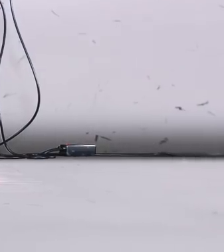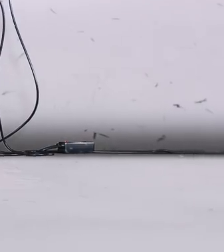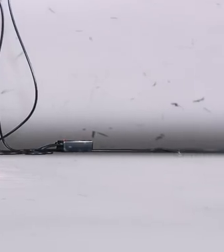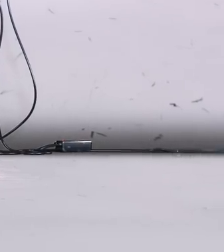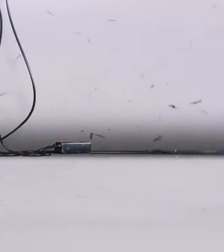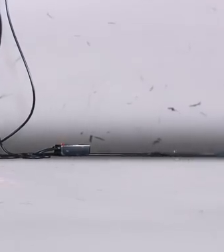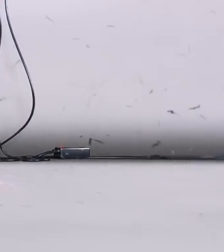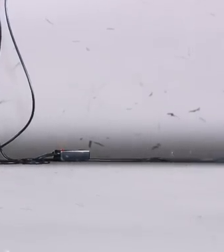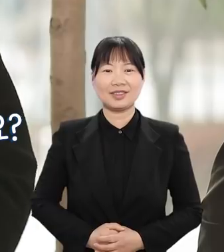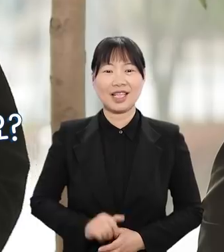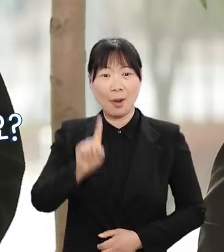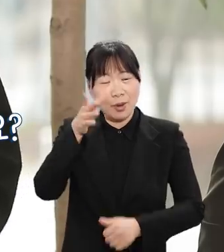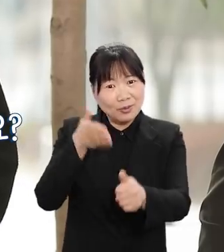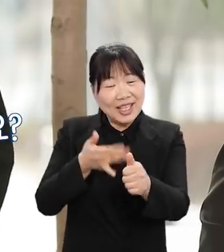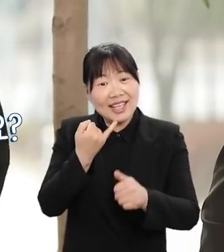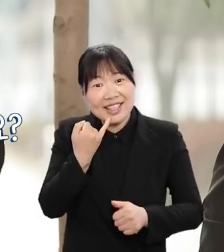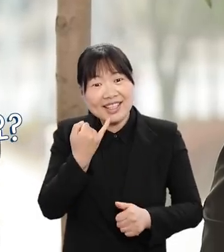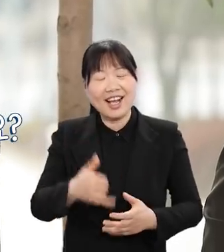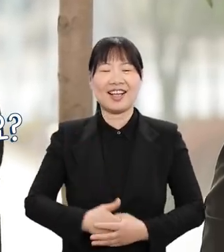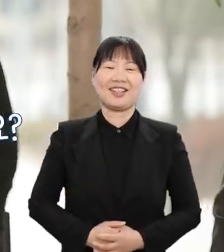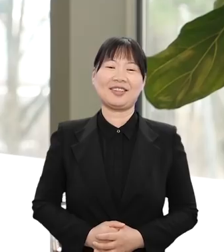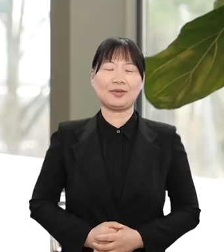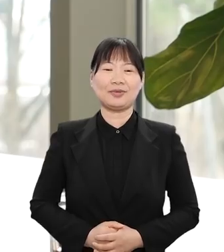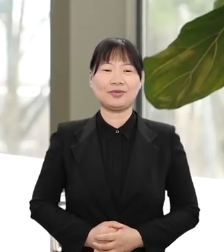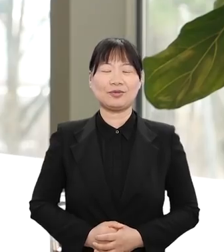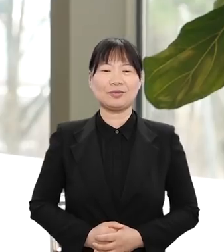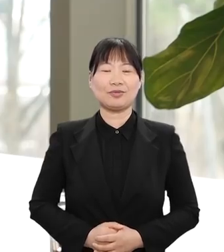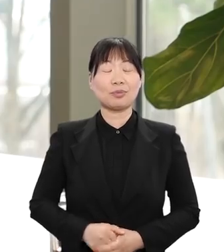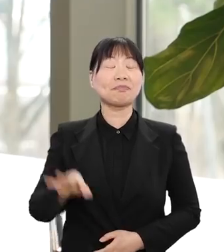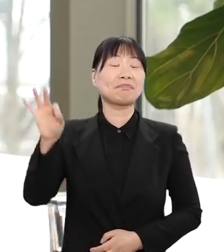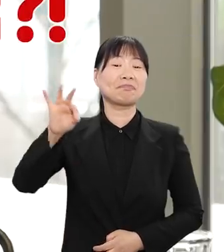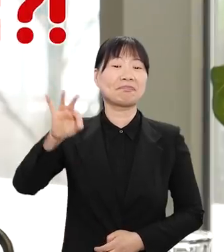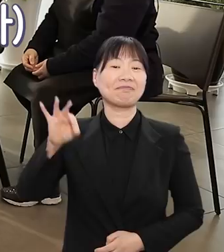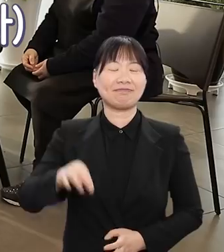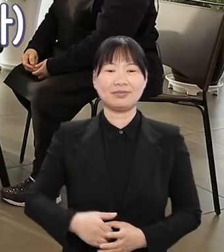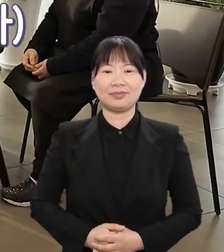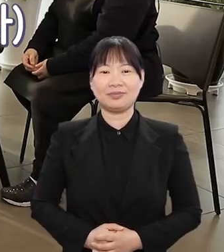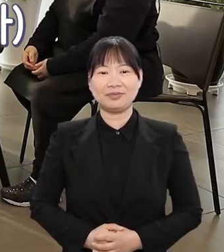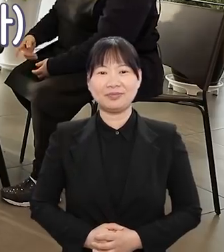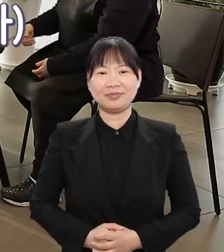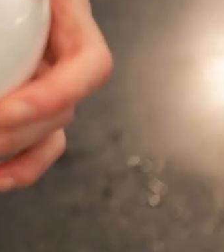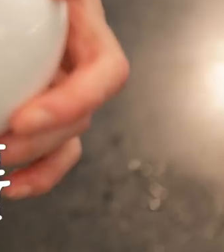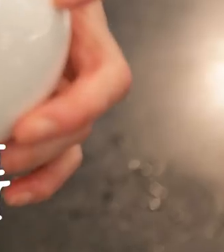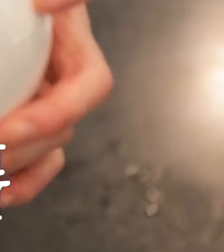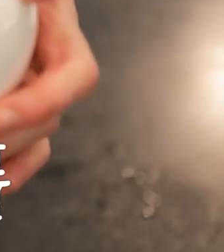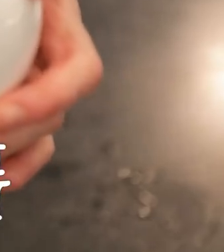그냥. 한번 부탁드려도 괜찮을까요? 네, 이 정도는 뭐 껌.